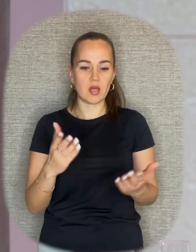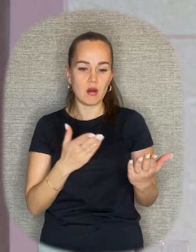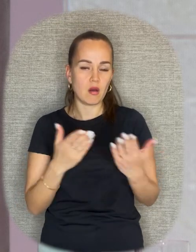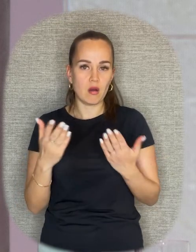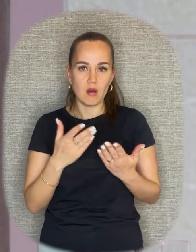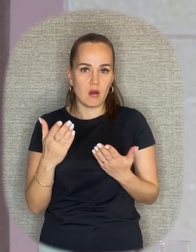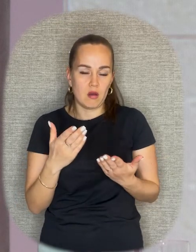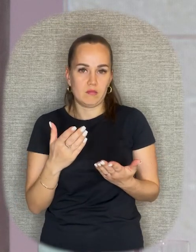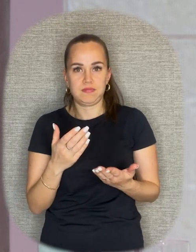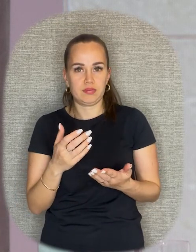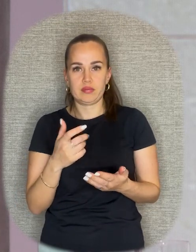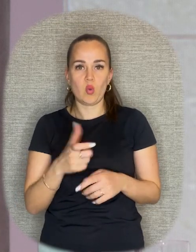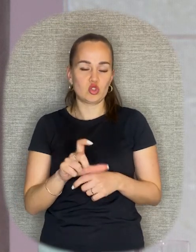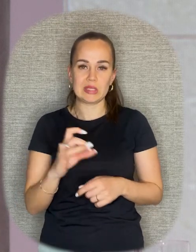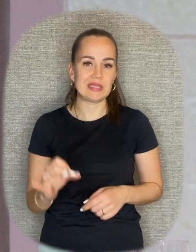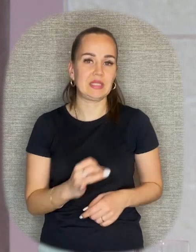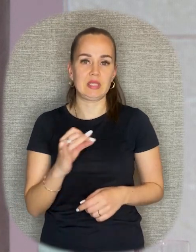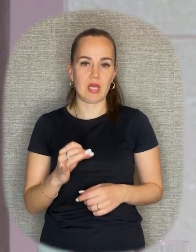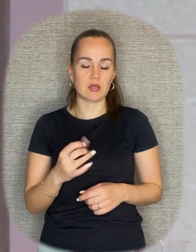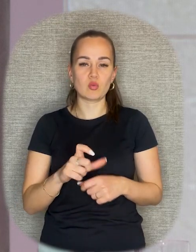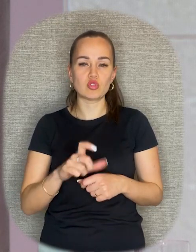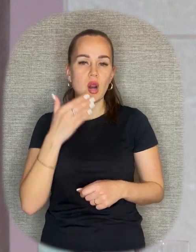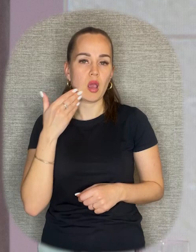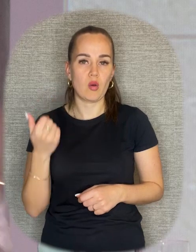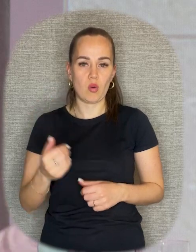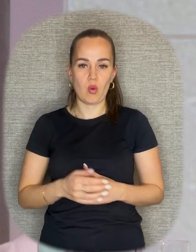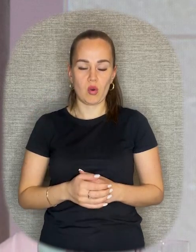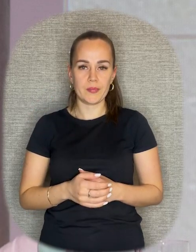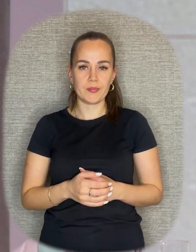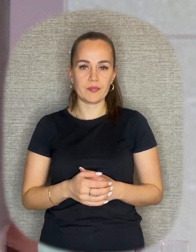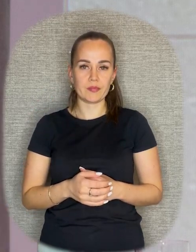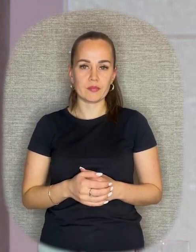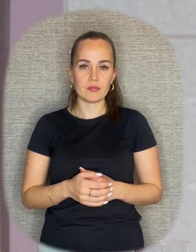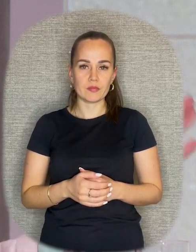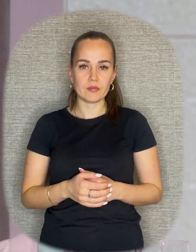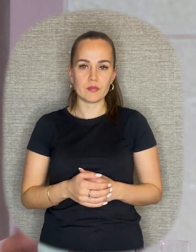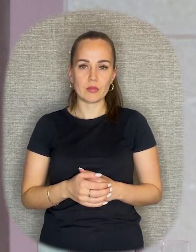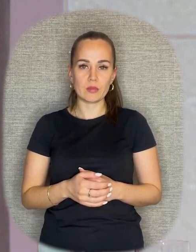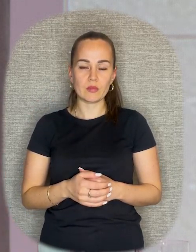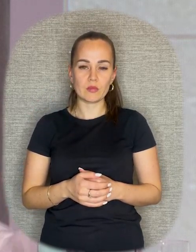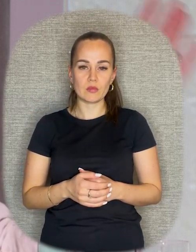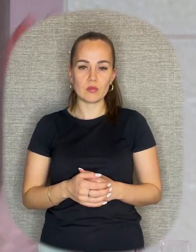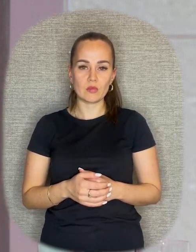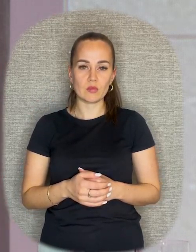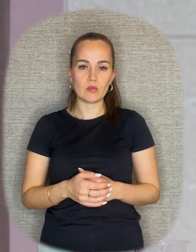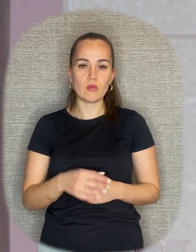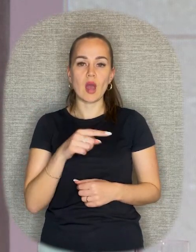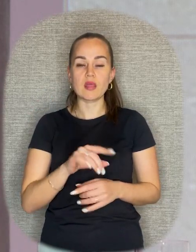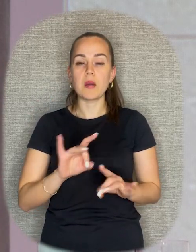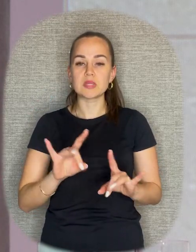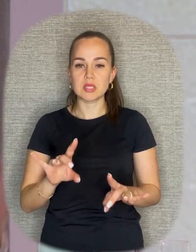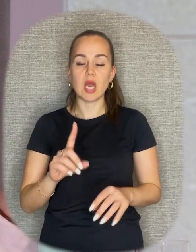есть большая хорошая монография которая просто вот читается не специалистами очень легко и буквально